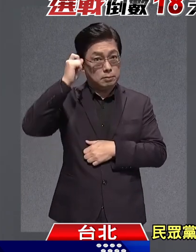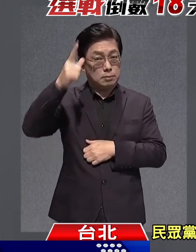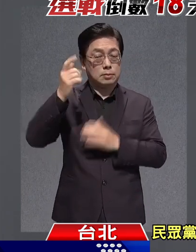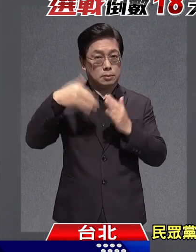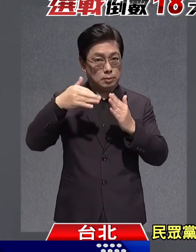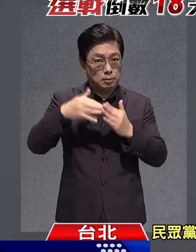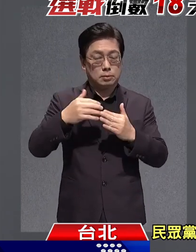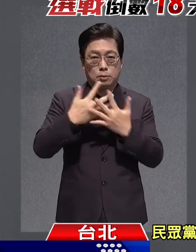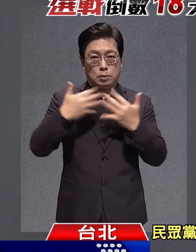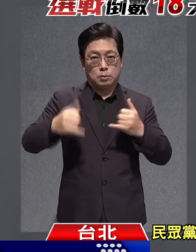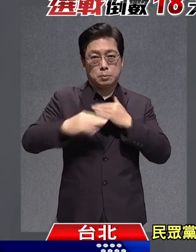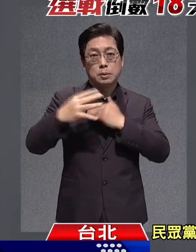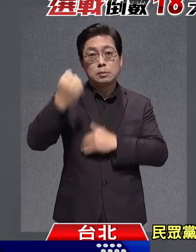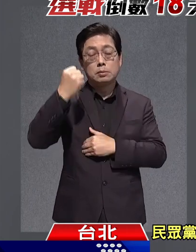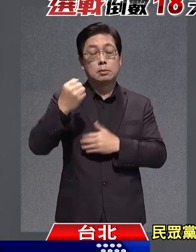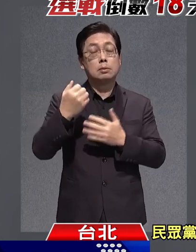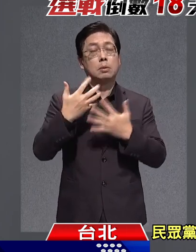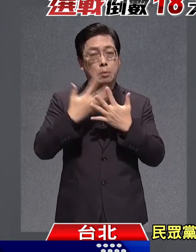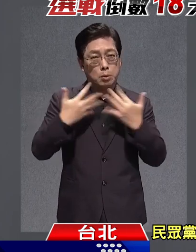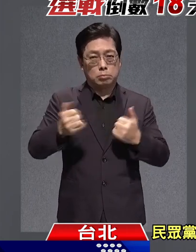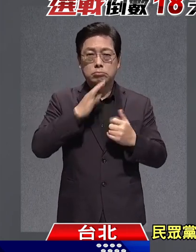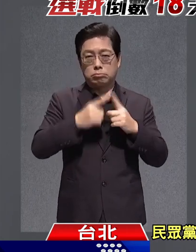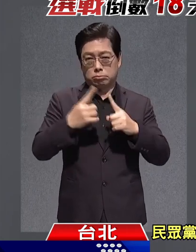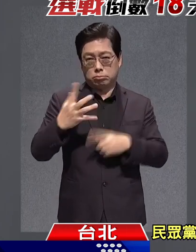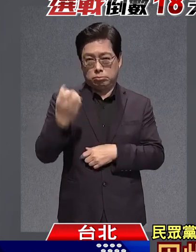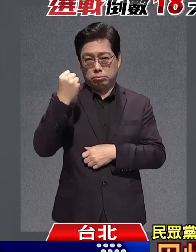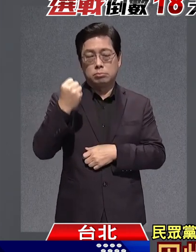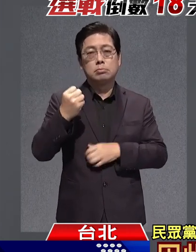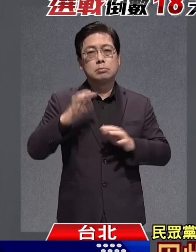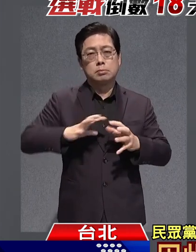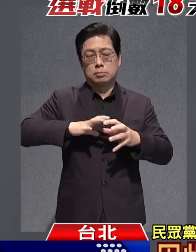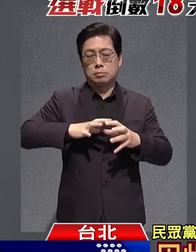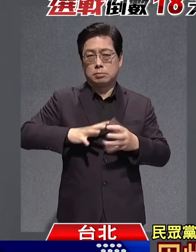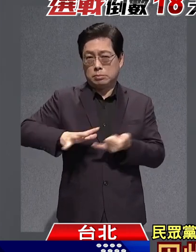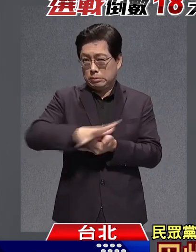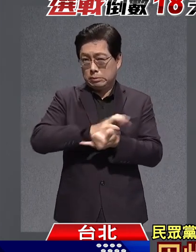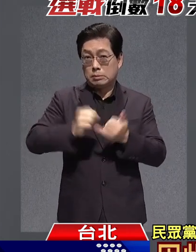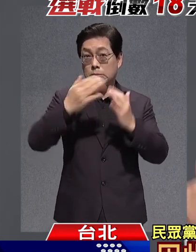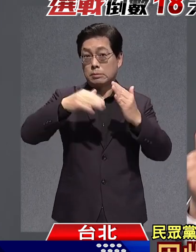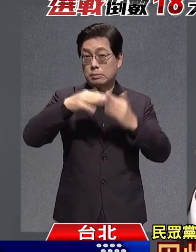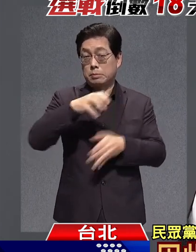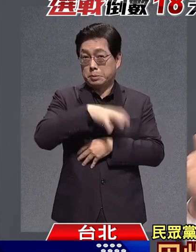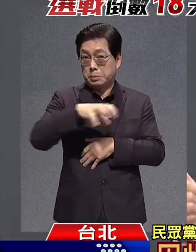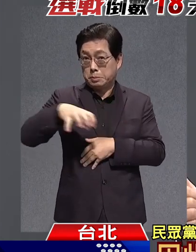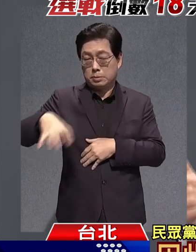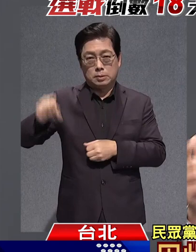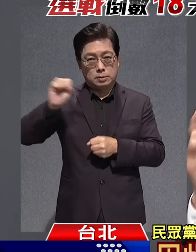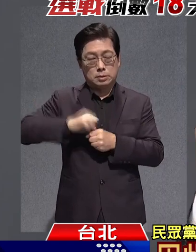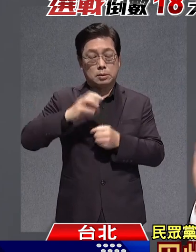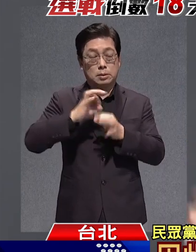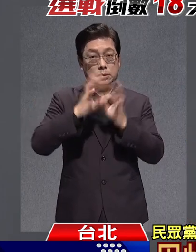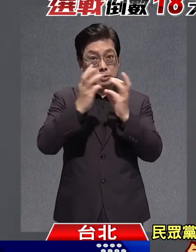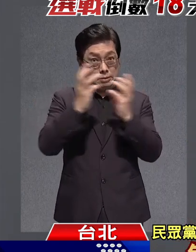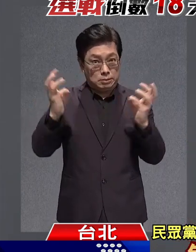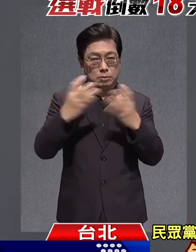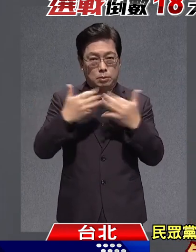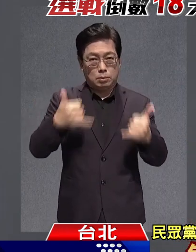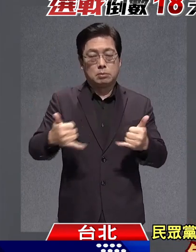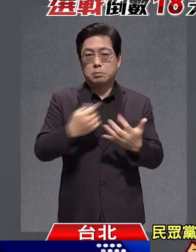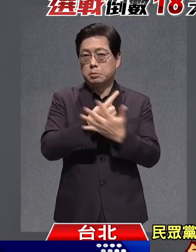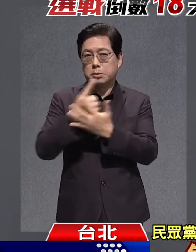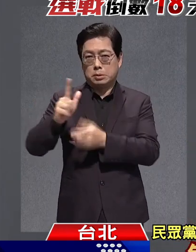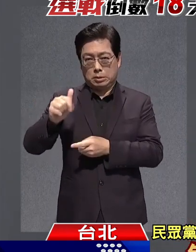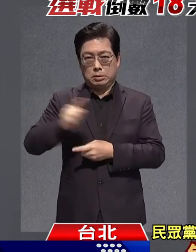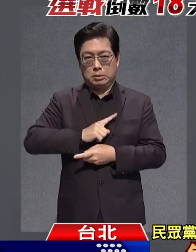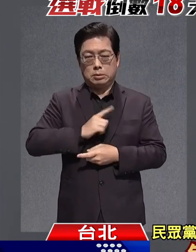络平权。在这个时代，网络是人权，因此在全国的校园里面应当有光纤网络，每个教室有福